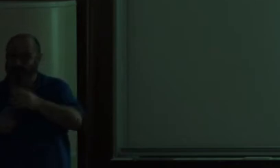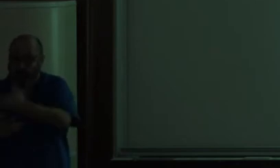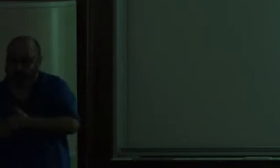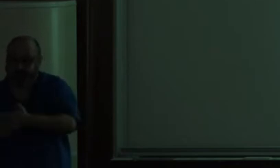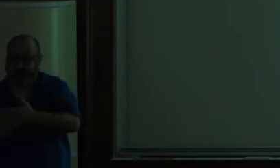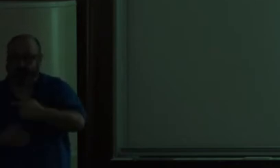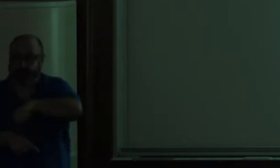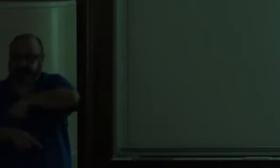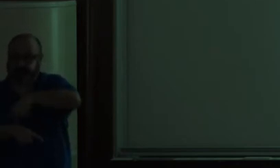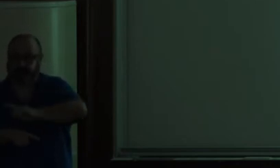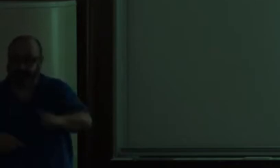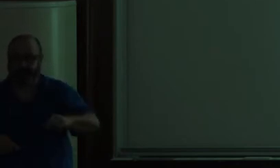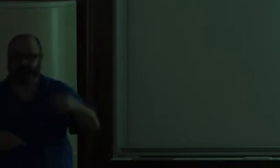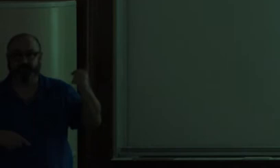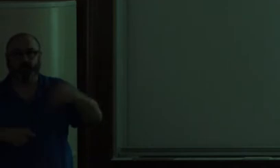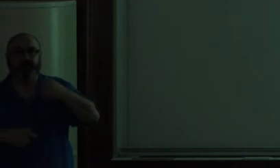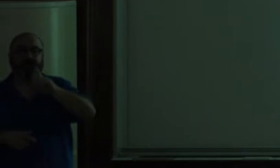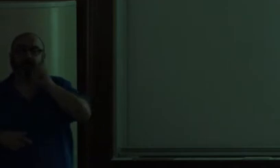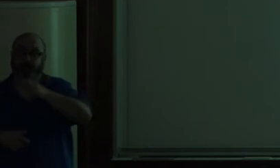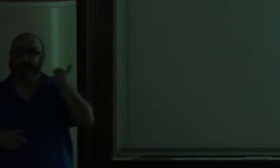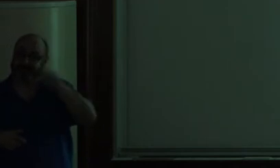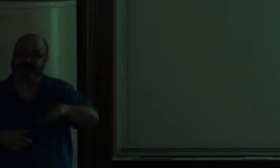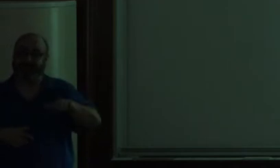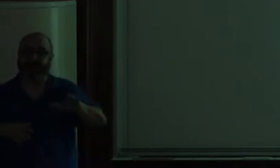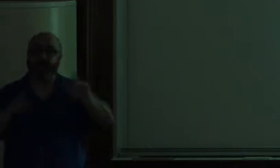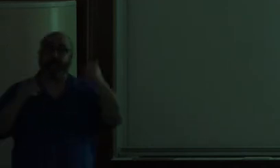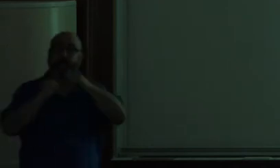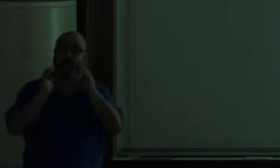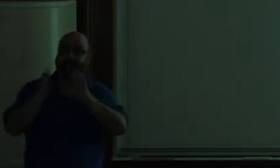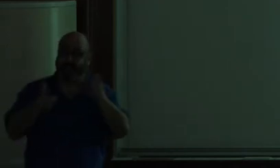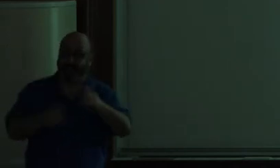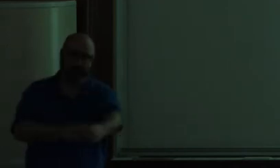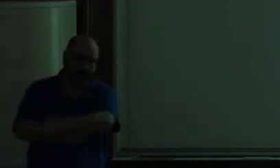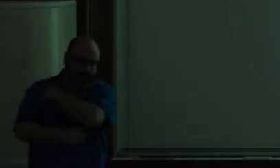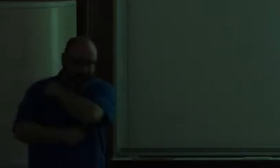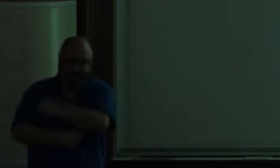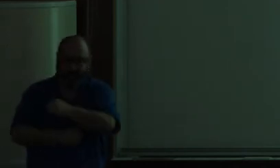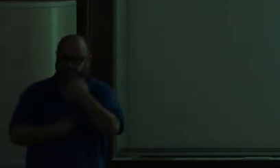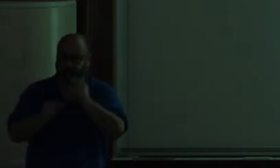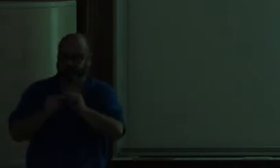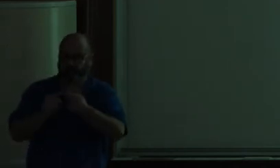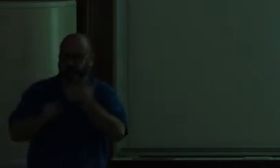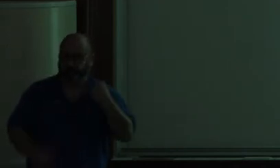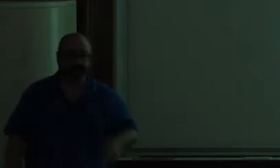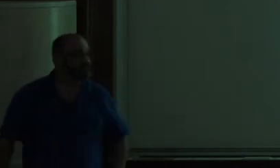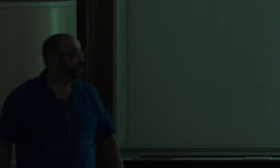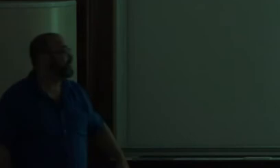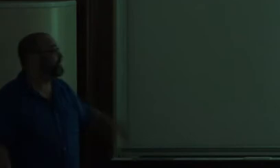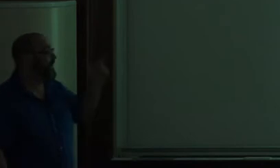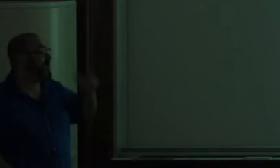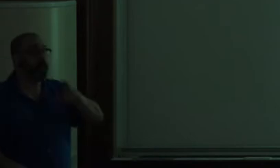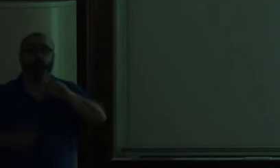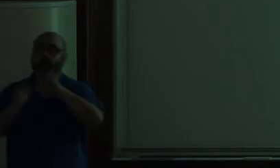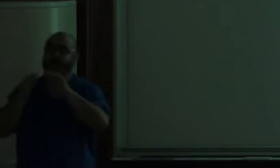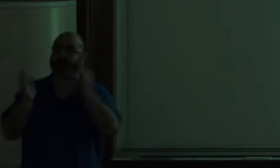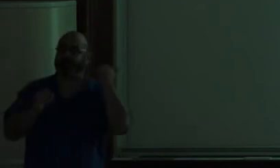fantastique. C'est pas quelque chose que vous allez utiliser souvent au quotidien, mais sachez-le, l'unpacking, ça envoie du pâté pour pas mal de choses. Mais bon, l'intérêt de l'unpacking au final, pourquoi